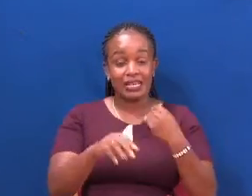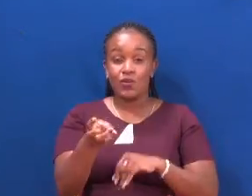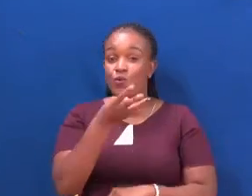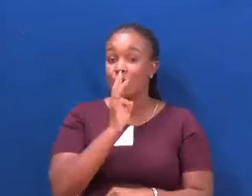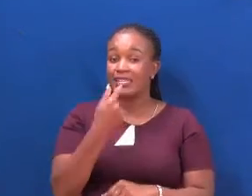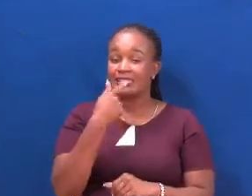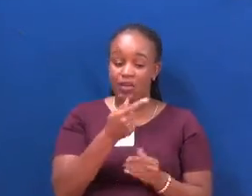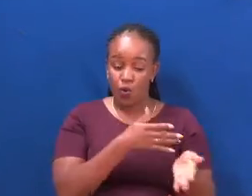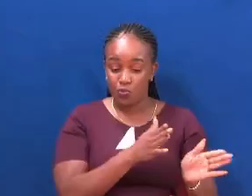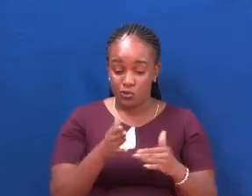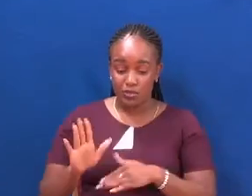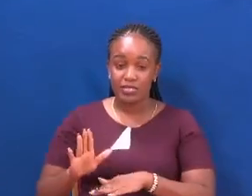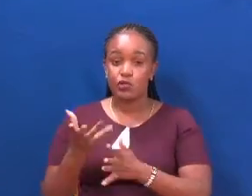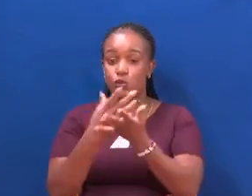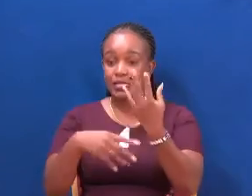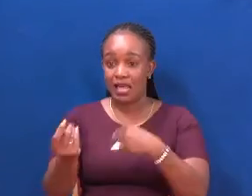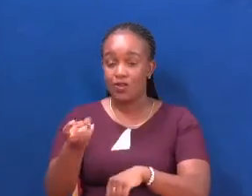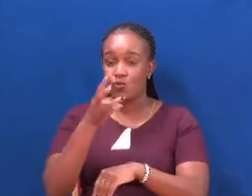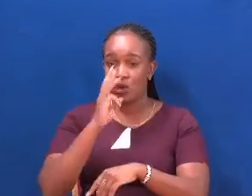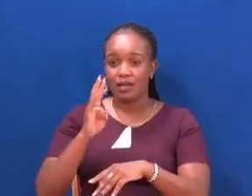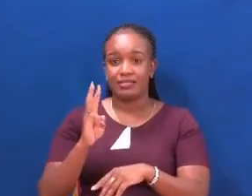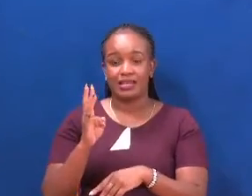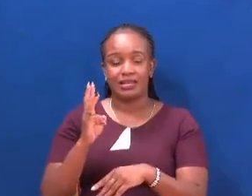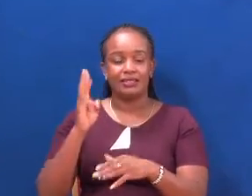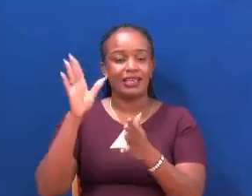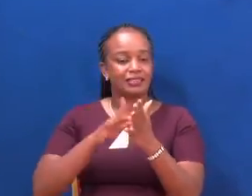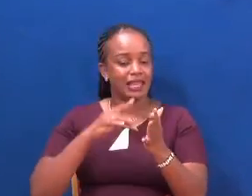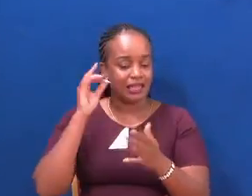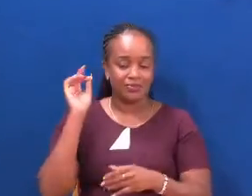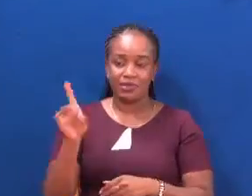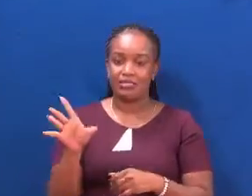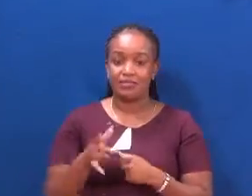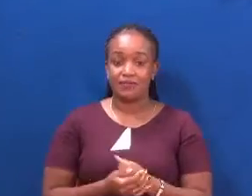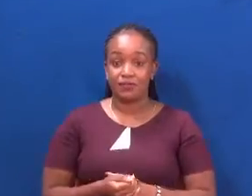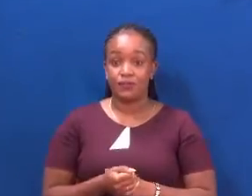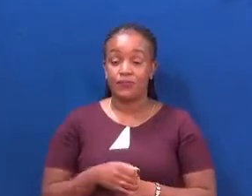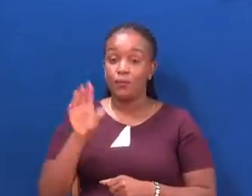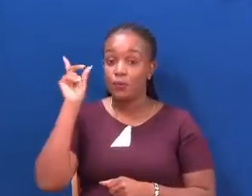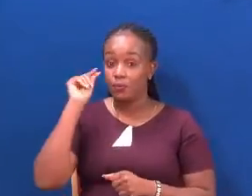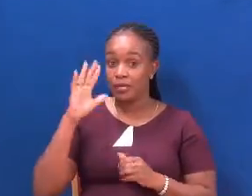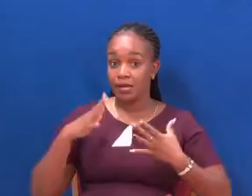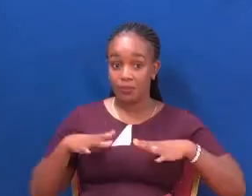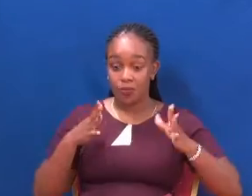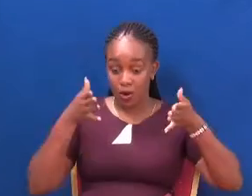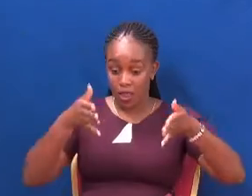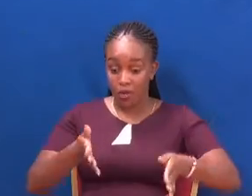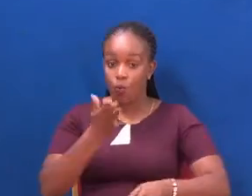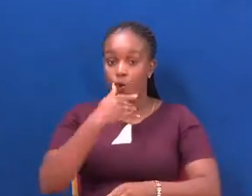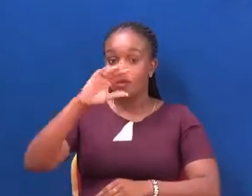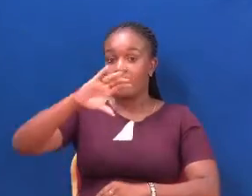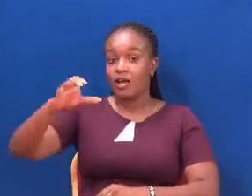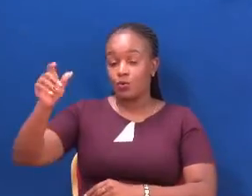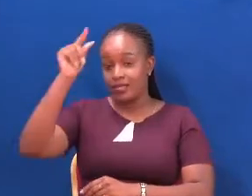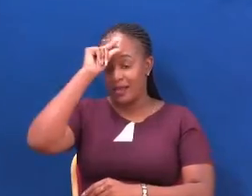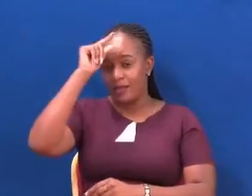cash in, selling water at exorbitant prices. Mombasa residents now want the county